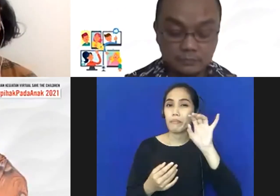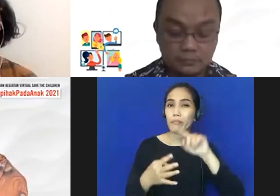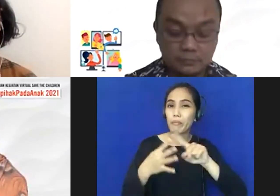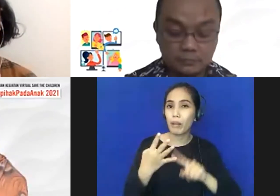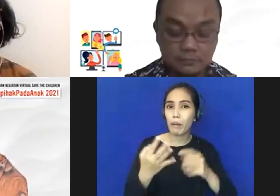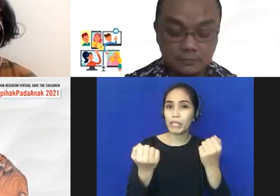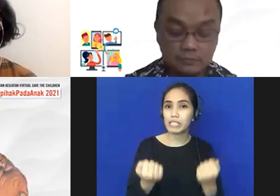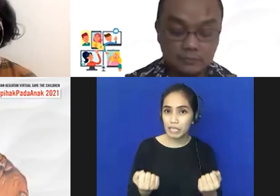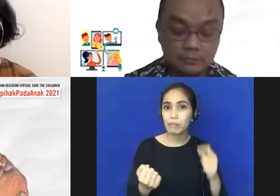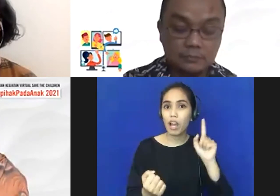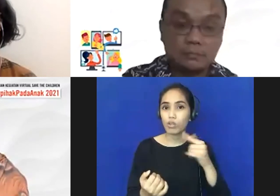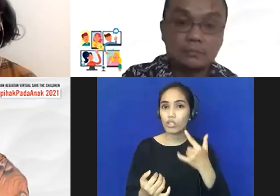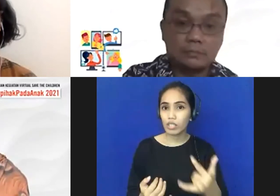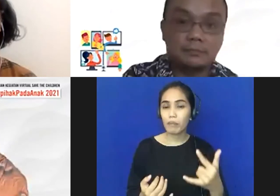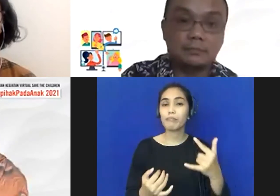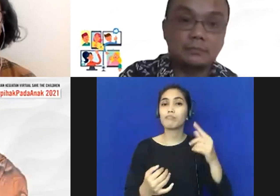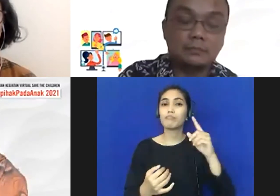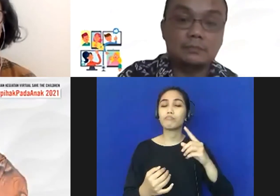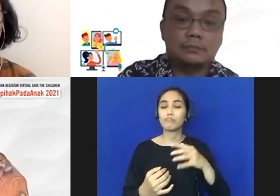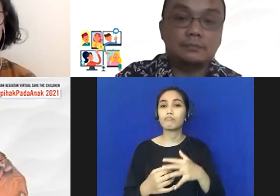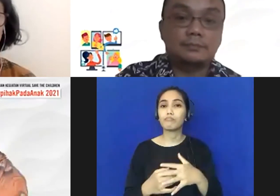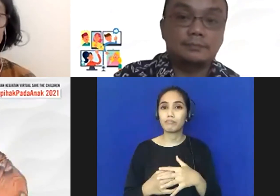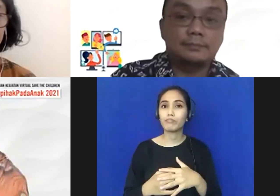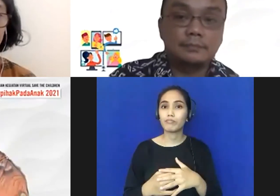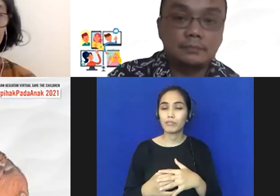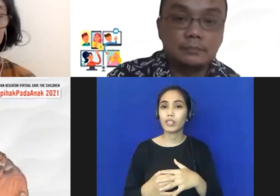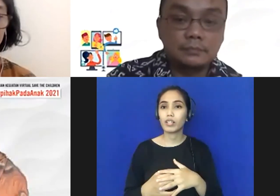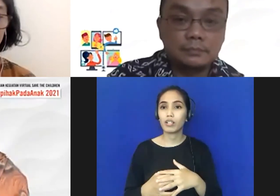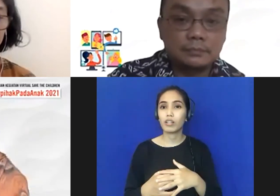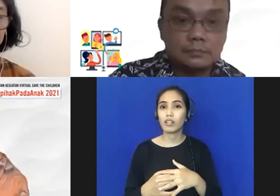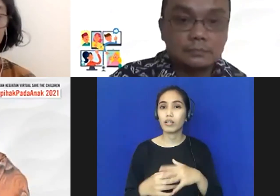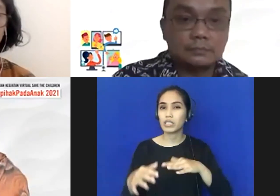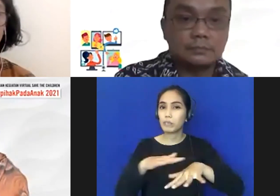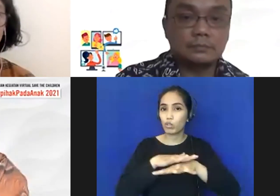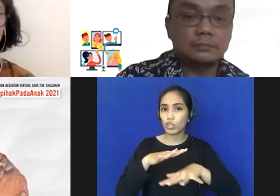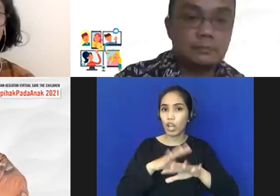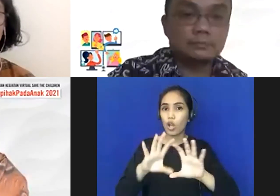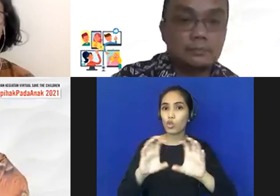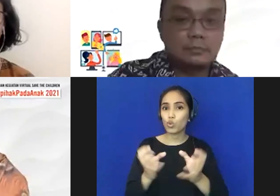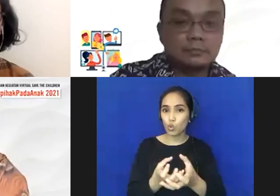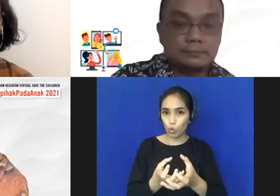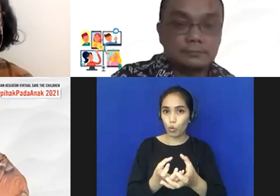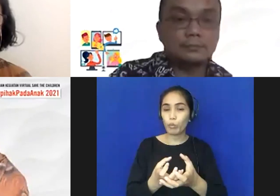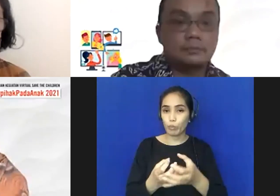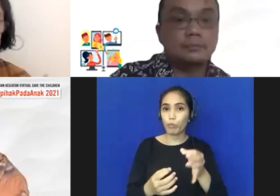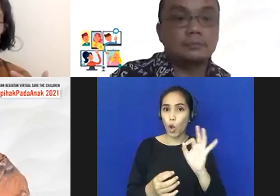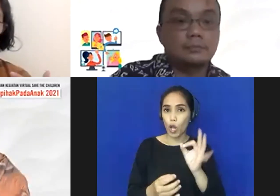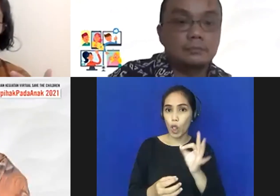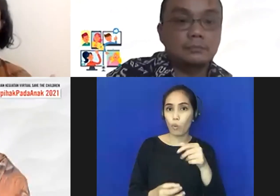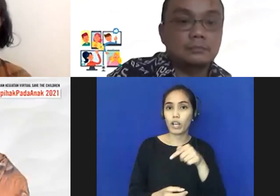yang tetap kita perlu lakukan, walaupun pada dasarnya support group, peer group ini bisa dirancang